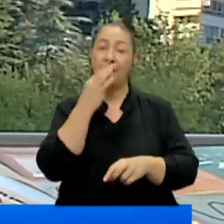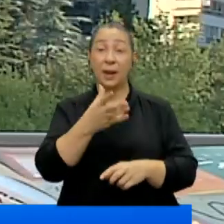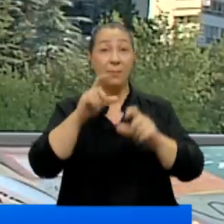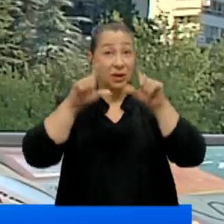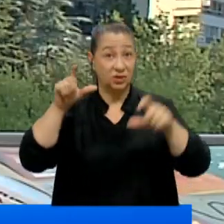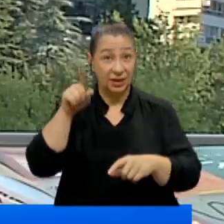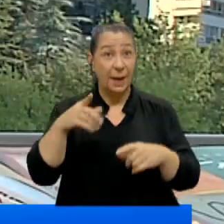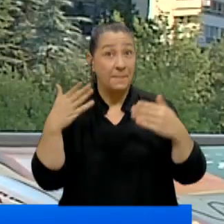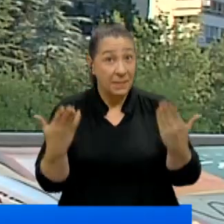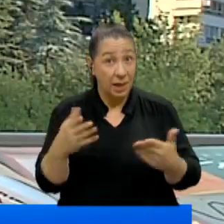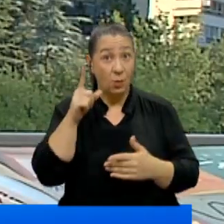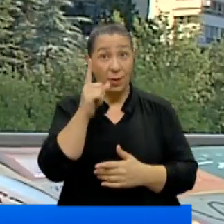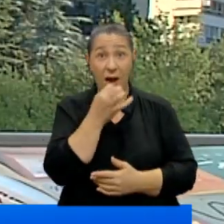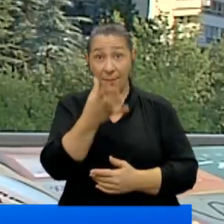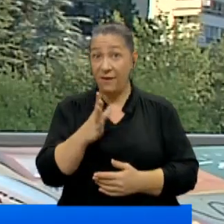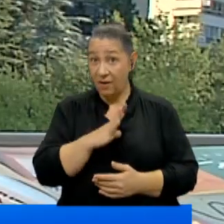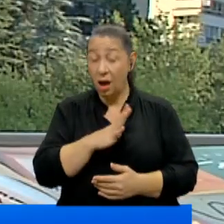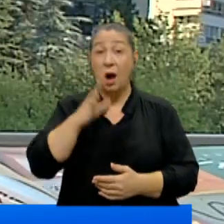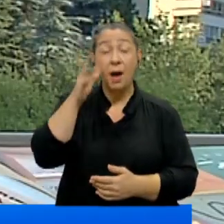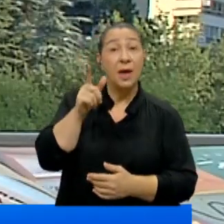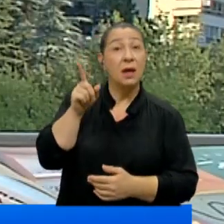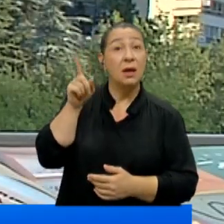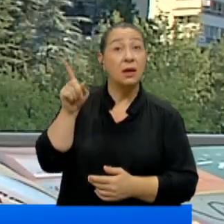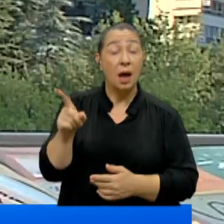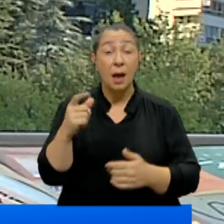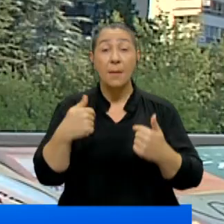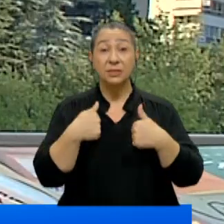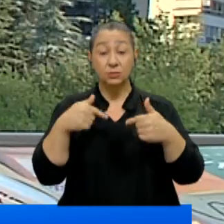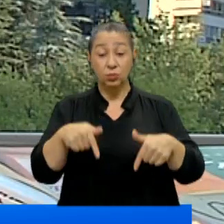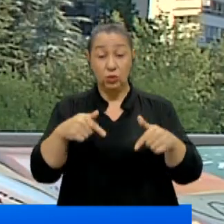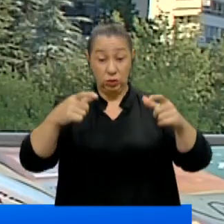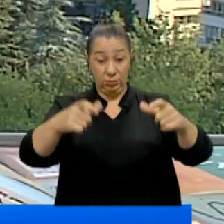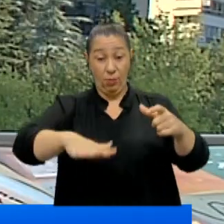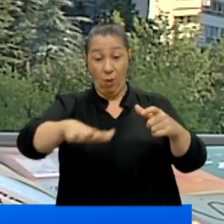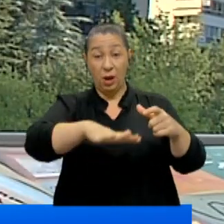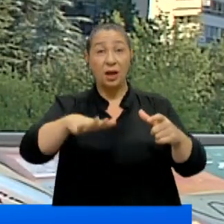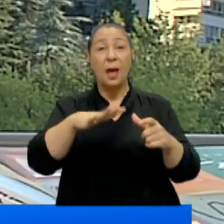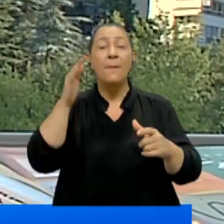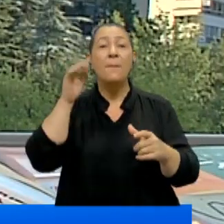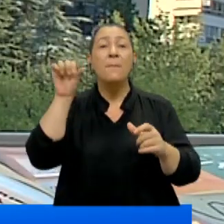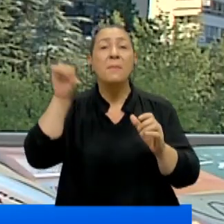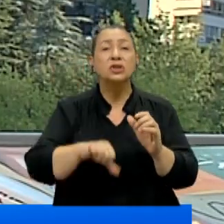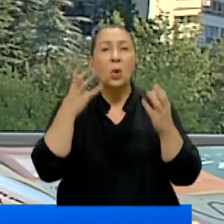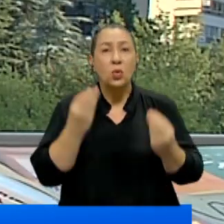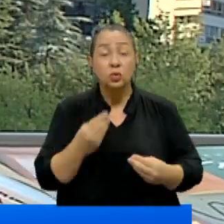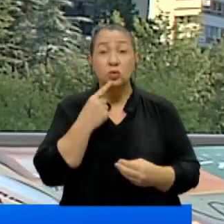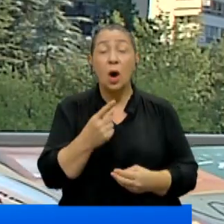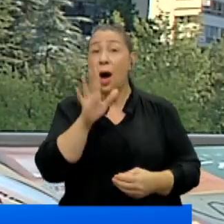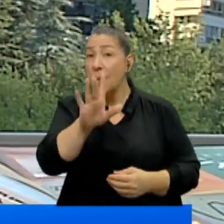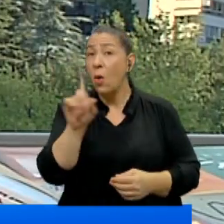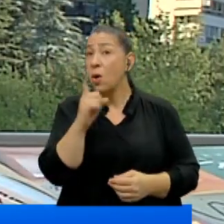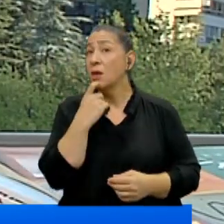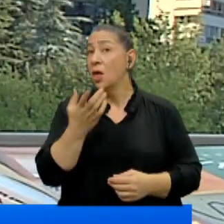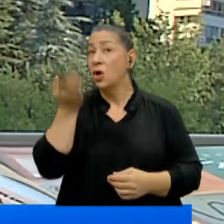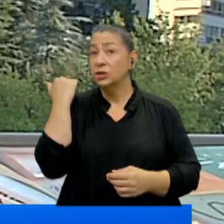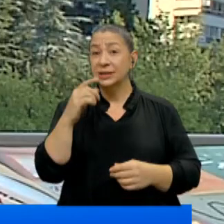Peki şimdi böyle bir haber var. Amerika Birleşik Devletleri biz bu coğrafyada başarısız olduk diyor. Ama 10 yıl